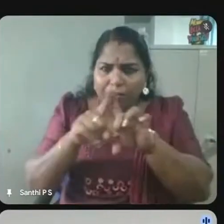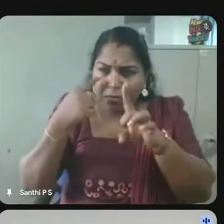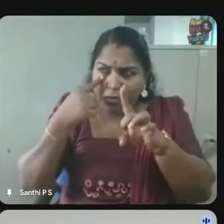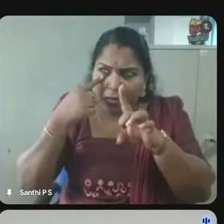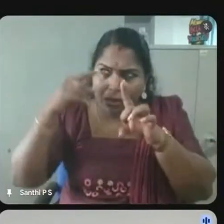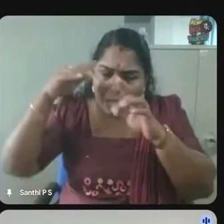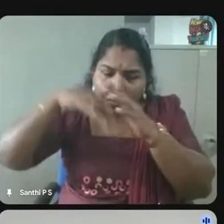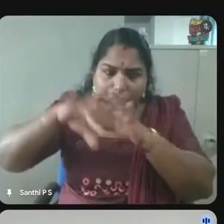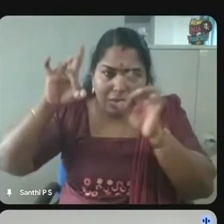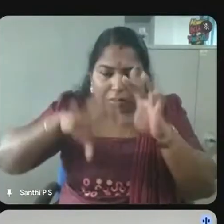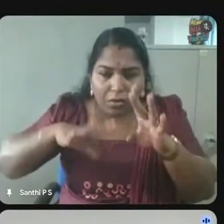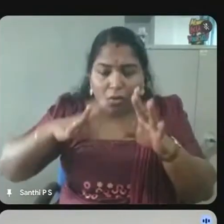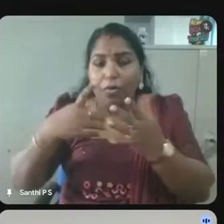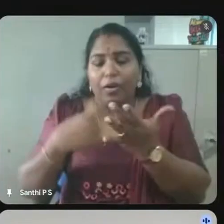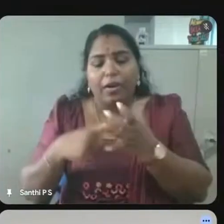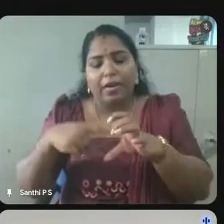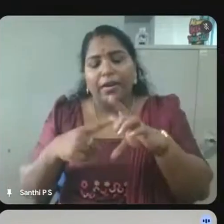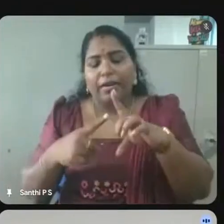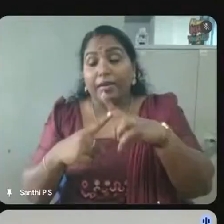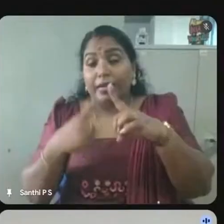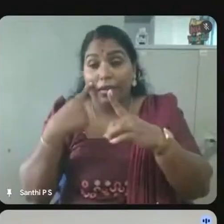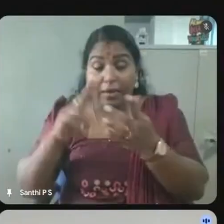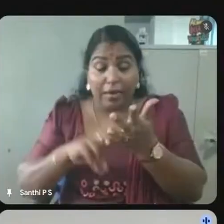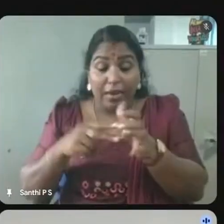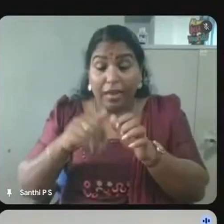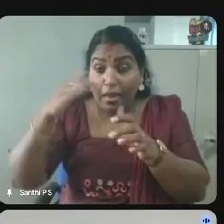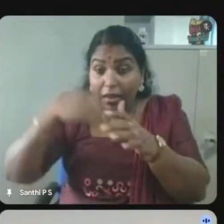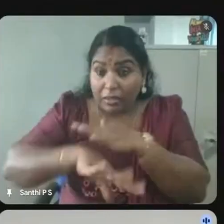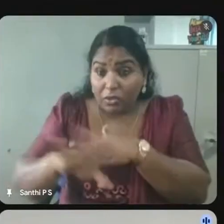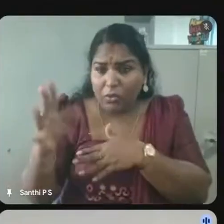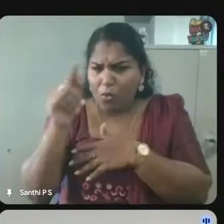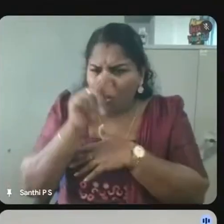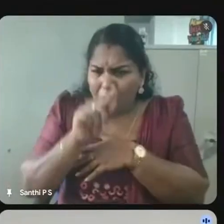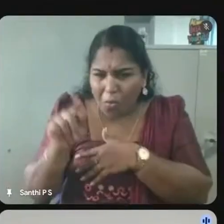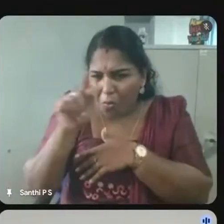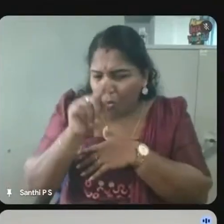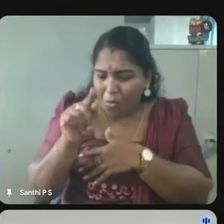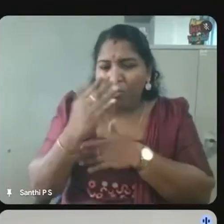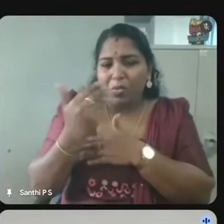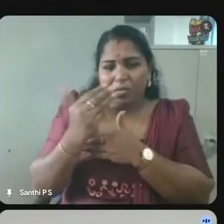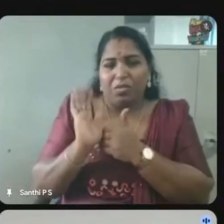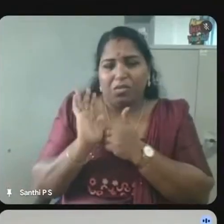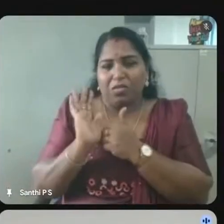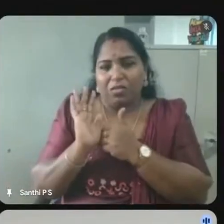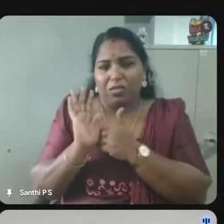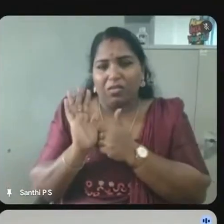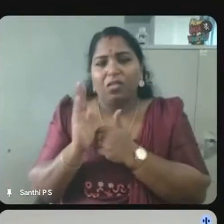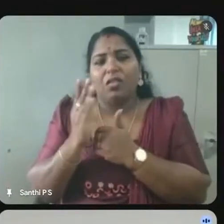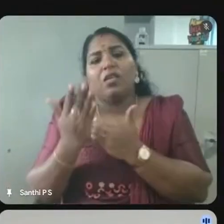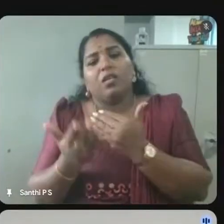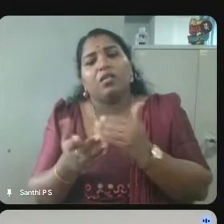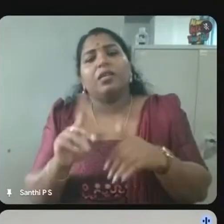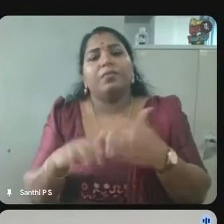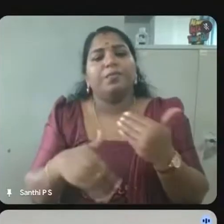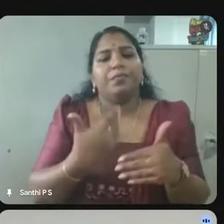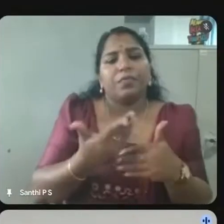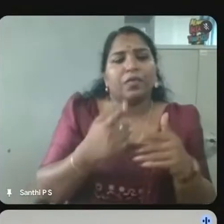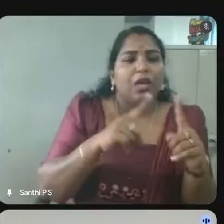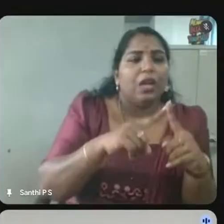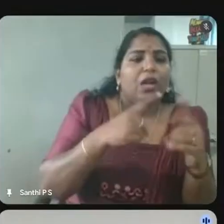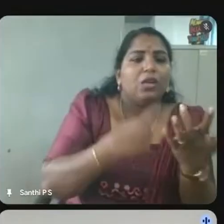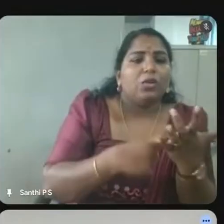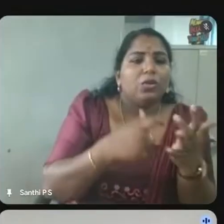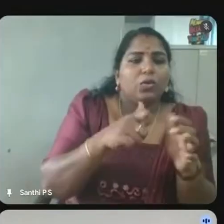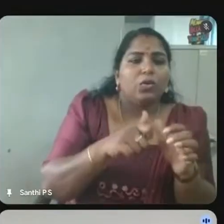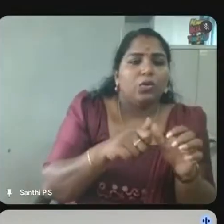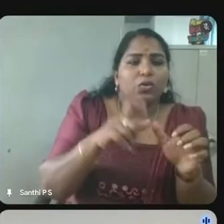ചെറിയ ഹോൾ ഉണ്ടെങ്കിൽ അത് ലേസർ ചെയ്താൽ നമുക്ക് ഡിറ്റാച്ച്മെന്റ് പ്രിവെന്റ് ചെയ്യാൻ പറ്റും. അതുപോലെയാണ് ട്രക്കോമ എന്ന് പറയുന്ന ഇൻഫെക്ഷൻ. ആക്ച്വലി നമ്മളിവിടെ നമ്മുടെ നാട്ടിൽ നിന്ന് ഇറാഡിക്കേറ്റ്